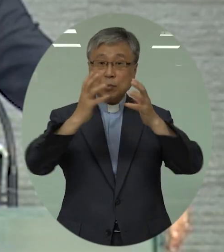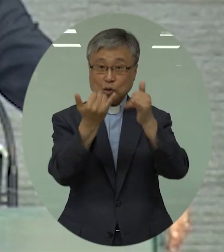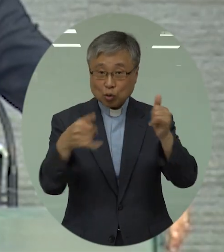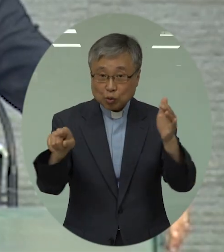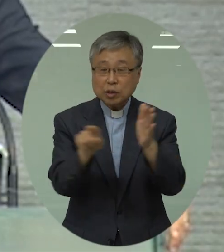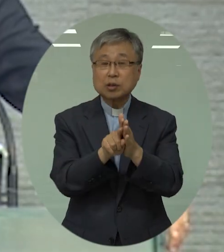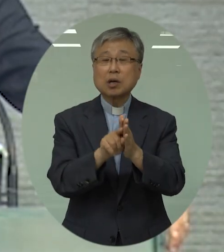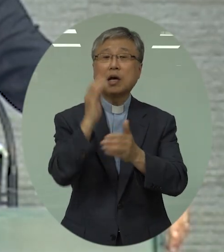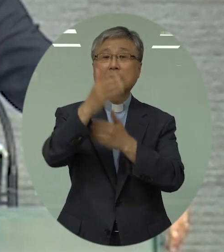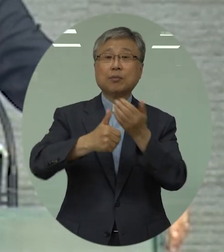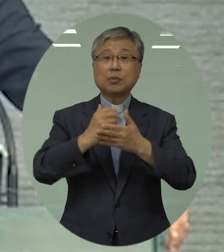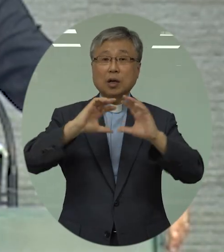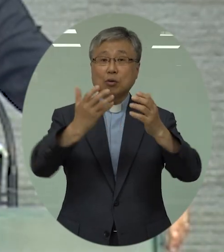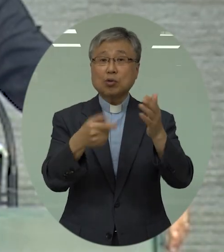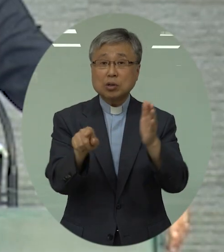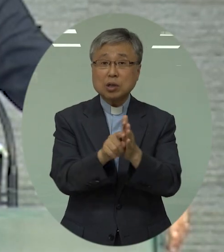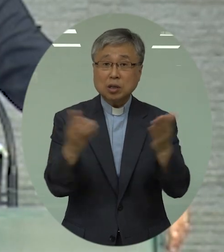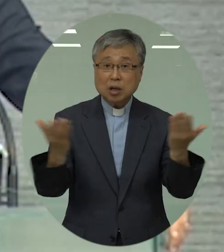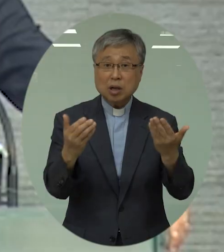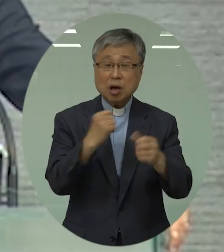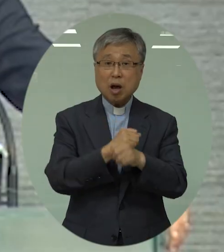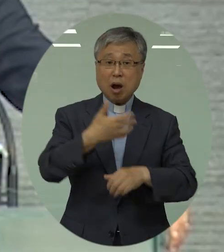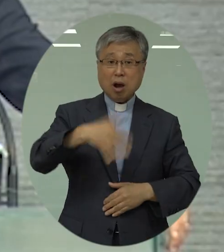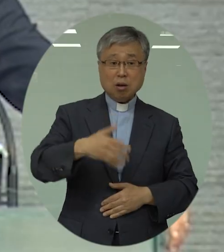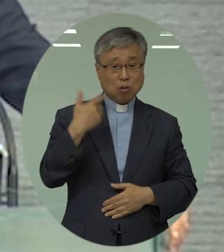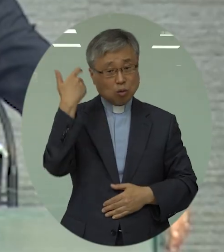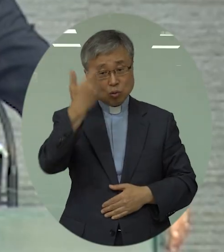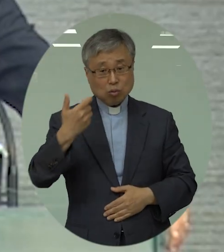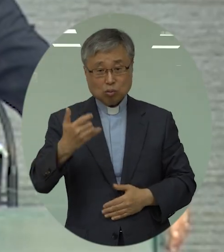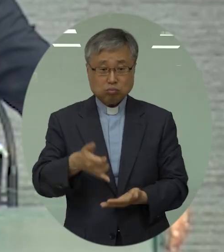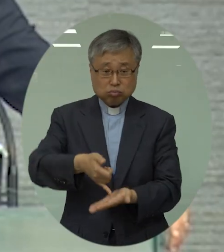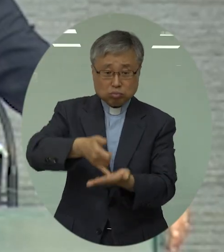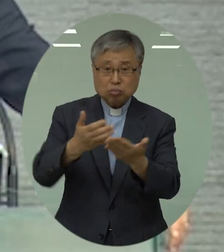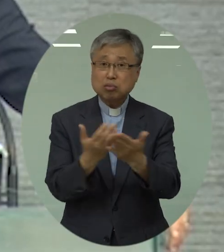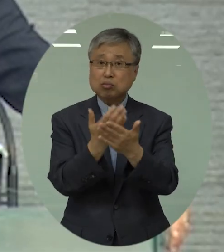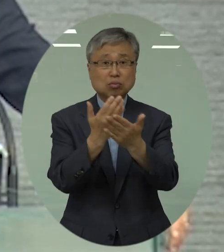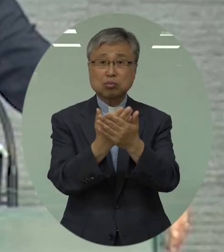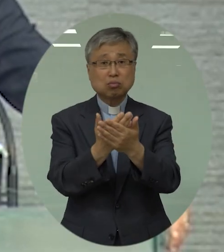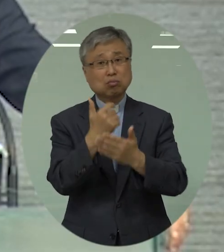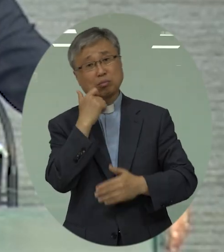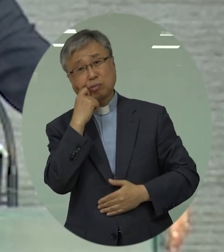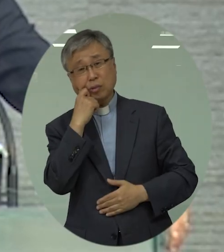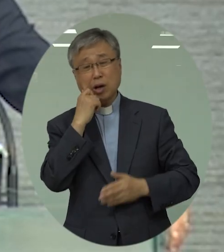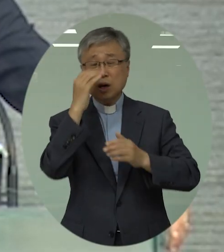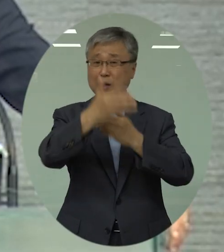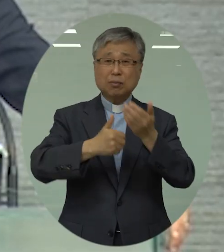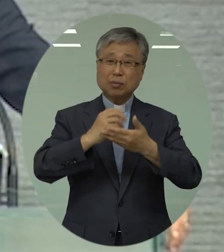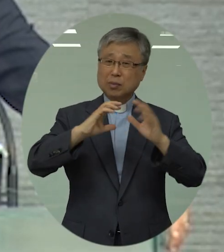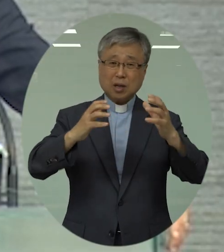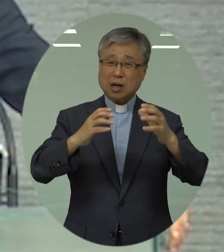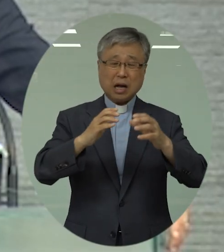위해서 하나님의 나라를 위해서 일하지. 아직 영적으로 성숙도 아닌데 하나님 나라가 들어옵니까 마음속?